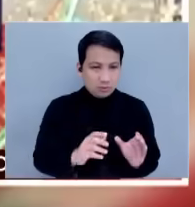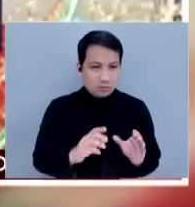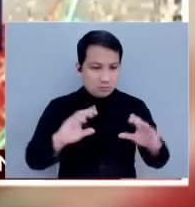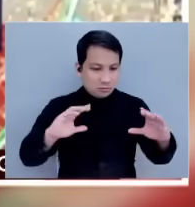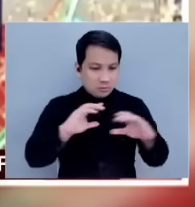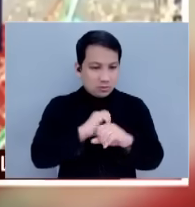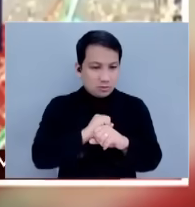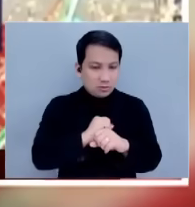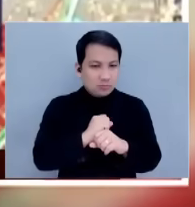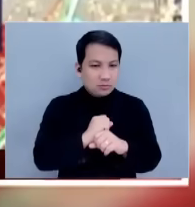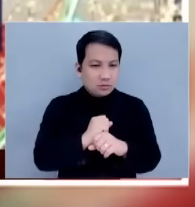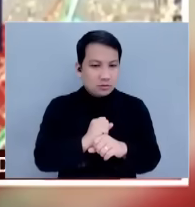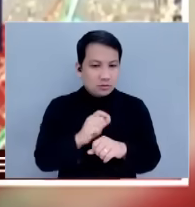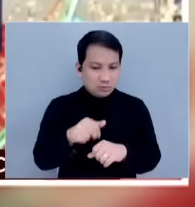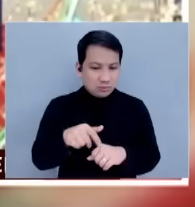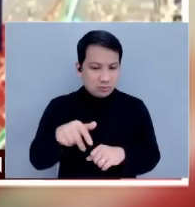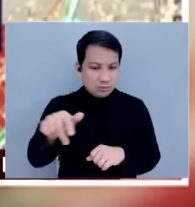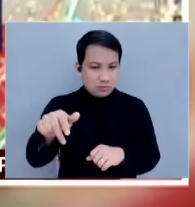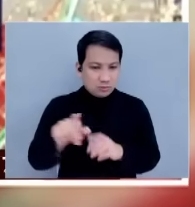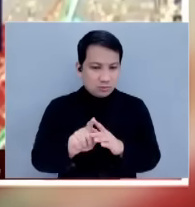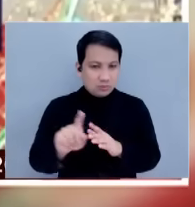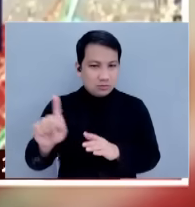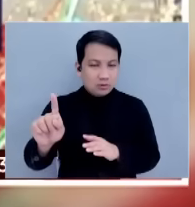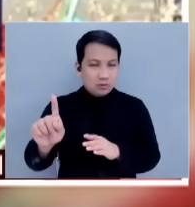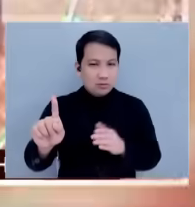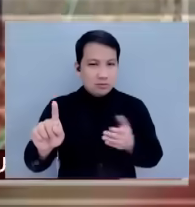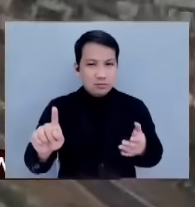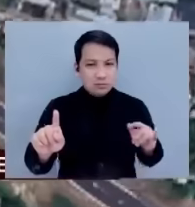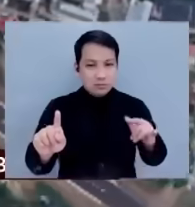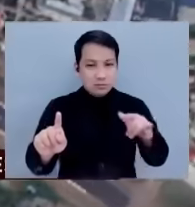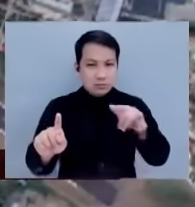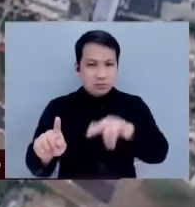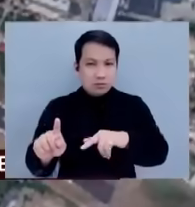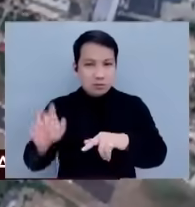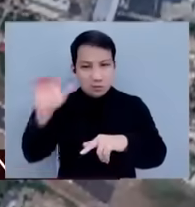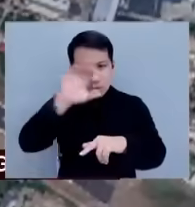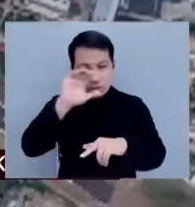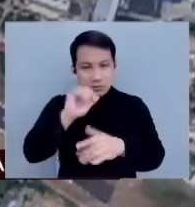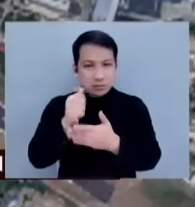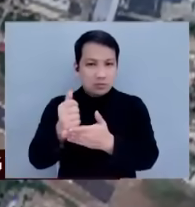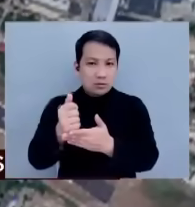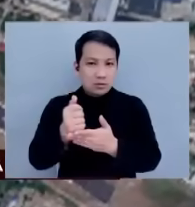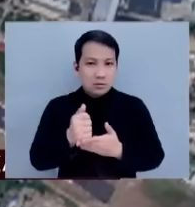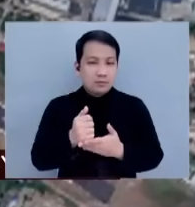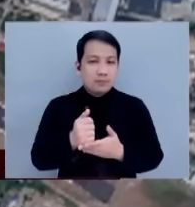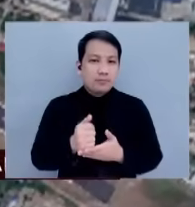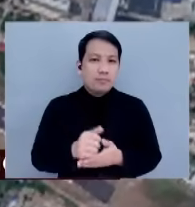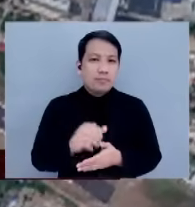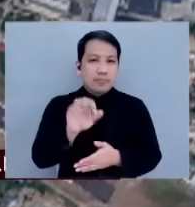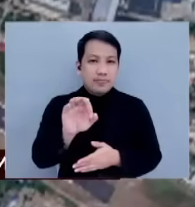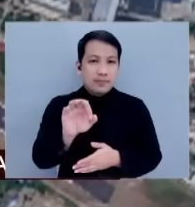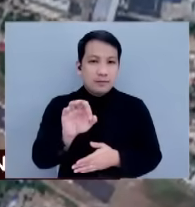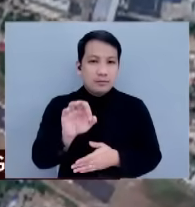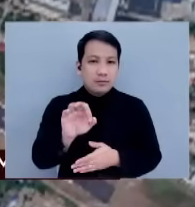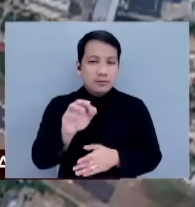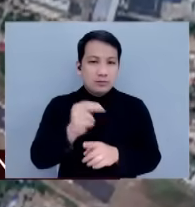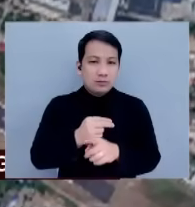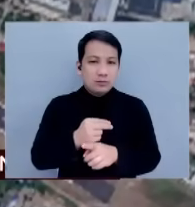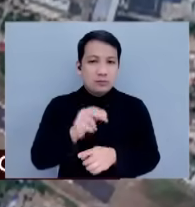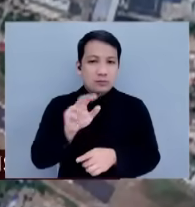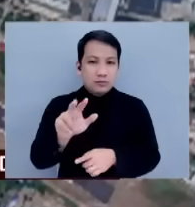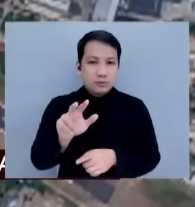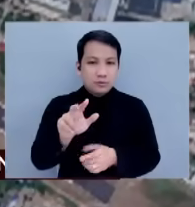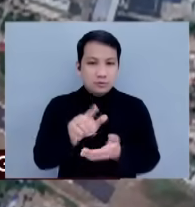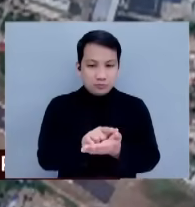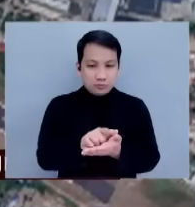walked away from the crash site hoping to find help. Pasado alas 9 nitong November 30 nang